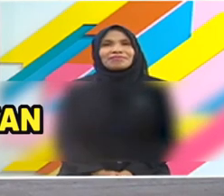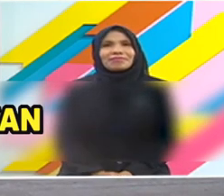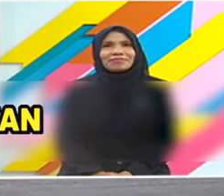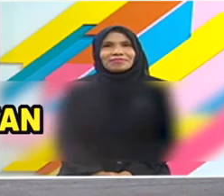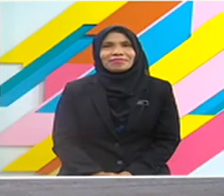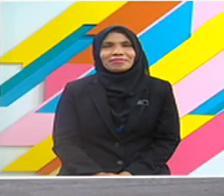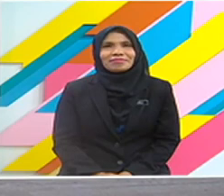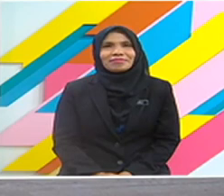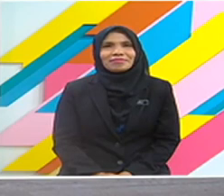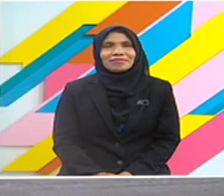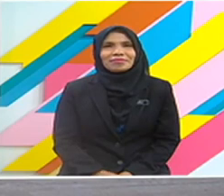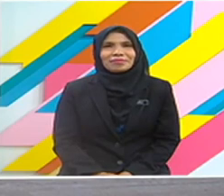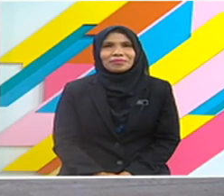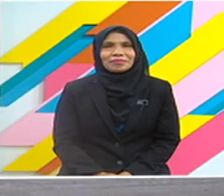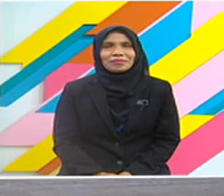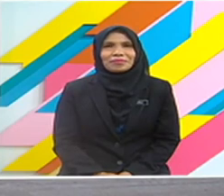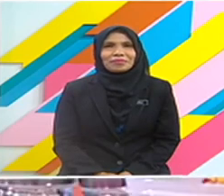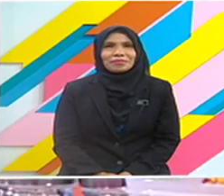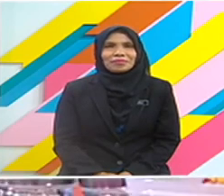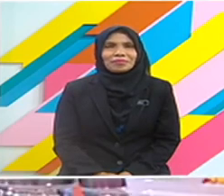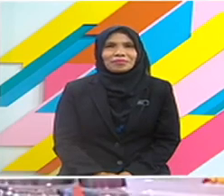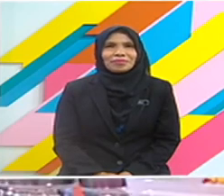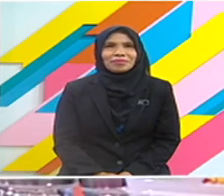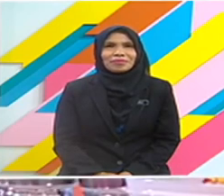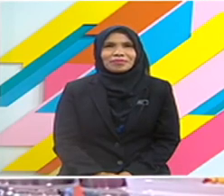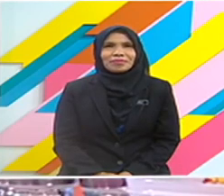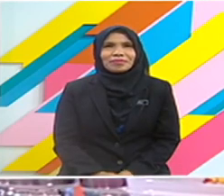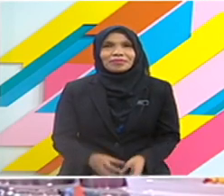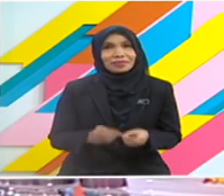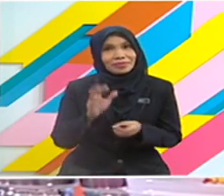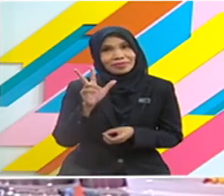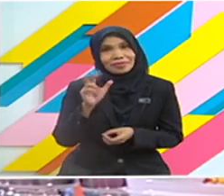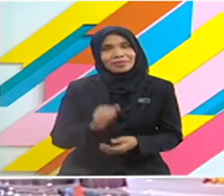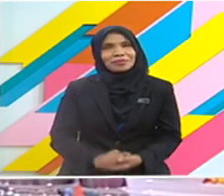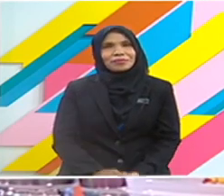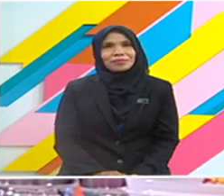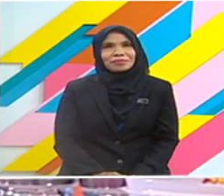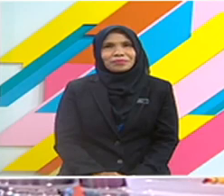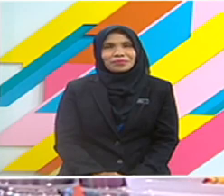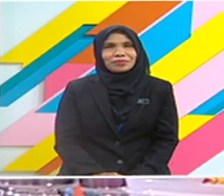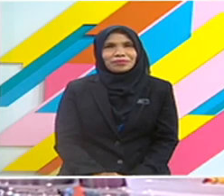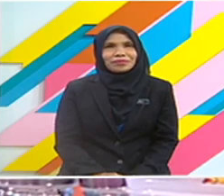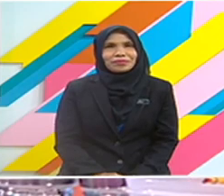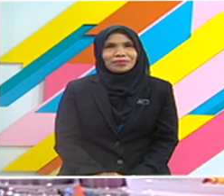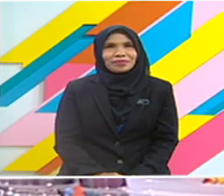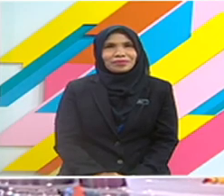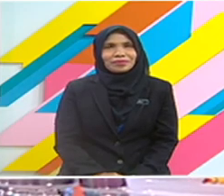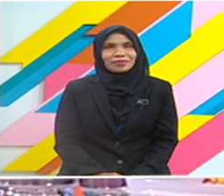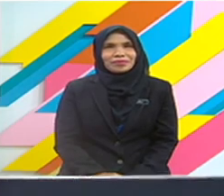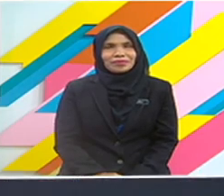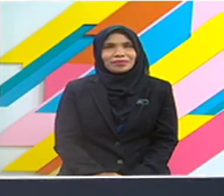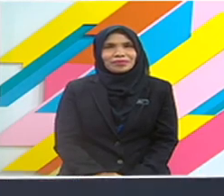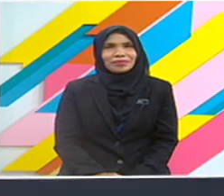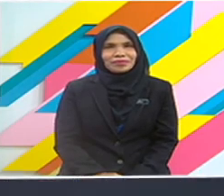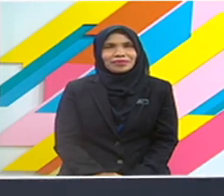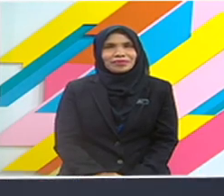Okay. Boleh Kak Rina balik lagi? Boleh. Macam apa pula nak balik? Nombor tiga, Cikgu. Nombor tiga. Okey, saya gerakkan dari sini. Satu, dua,